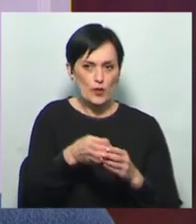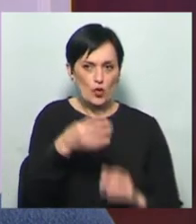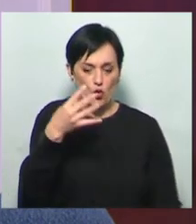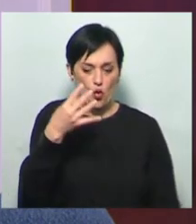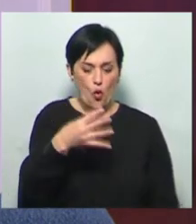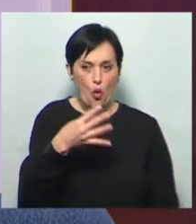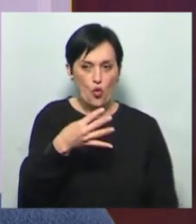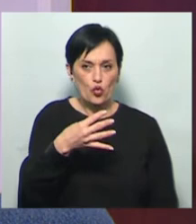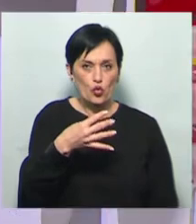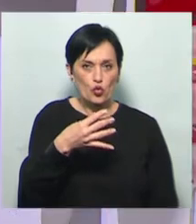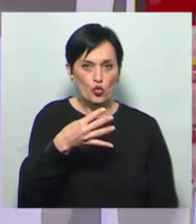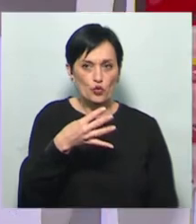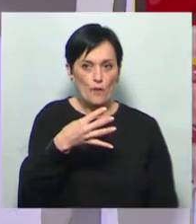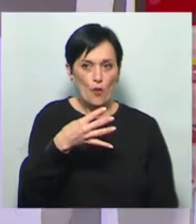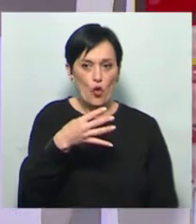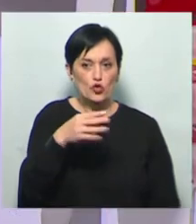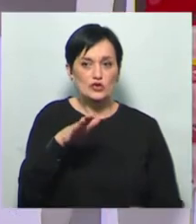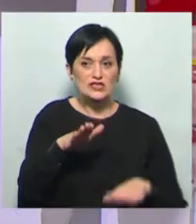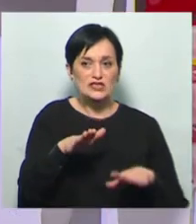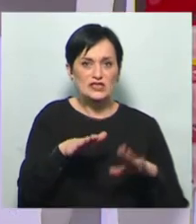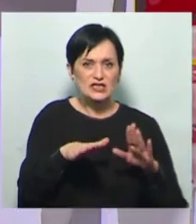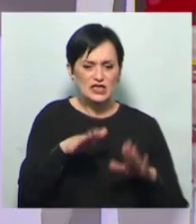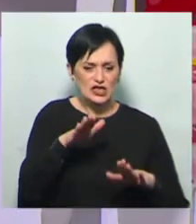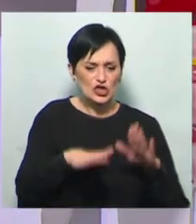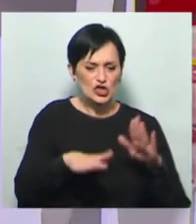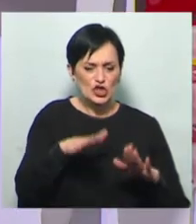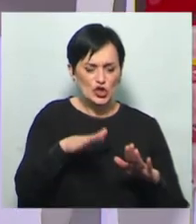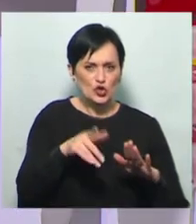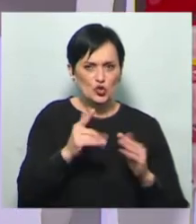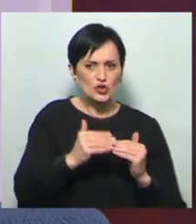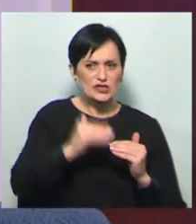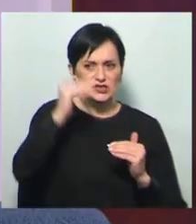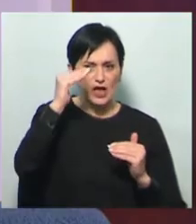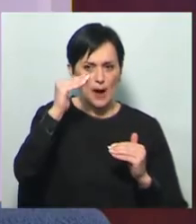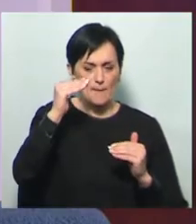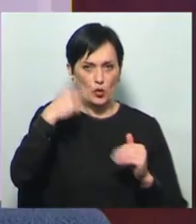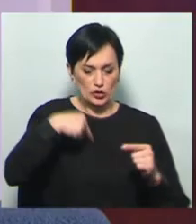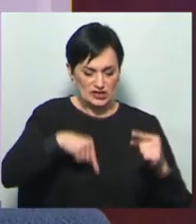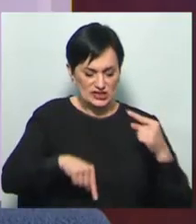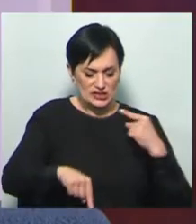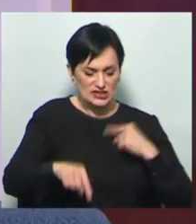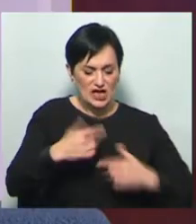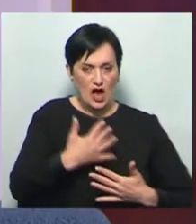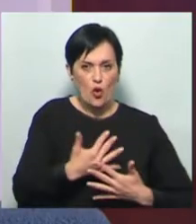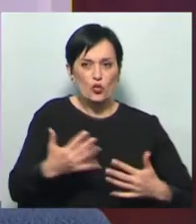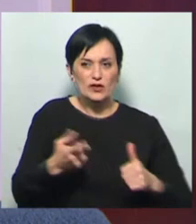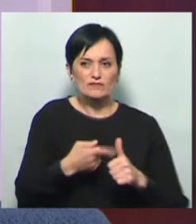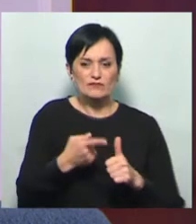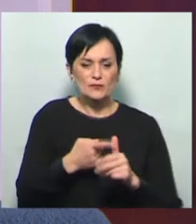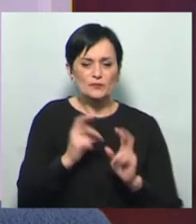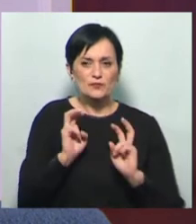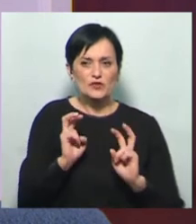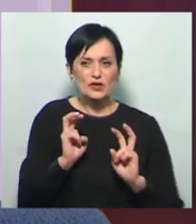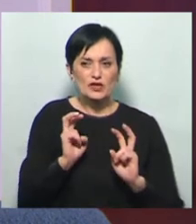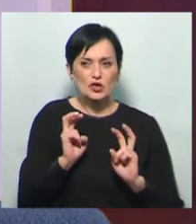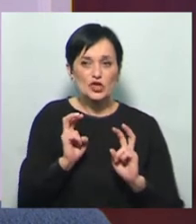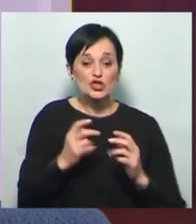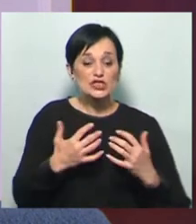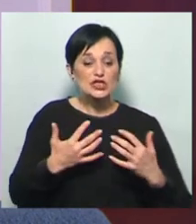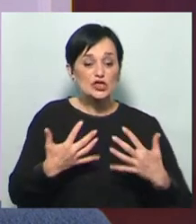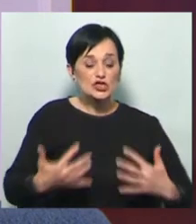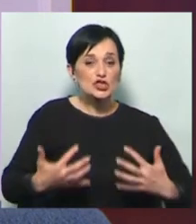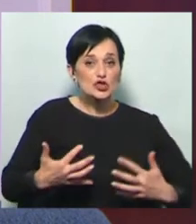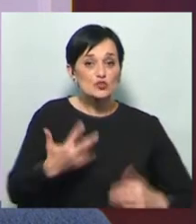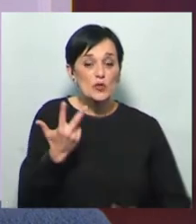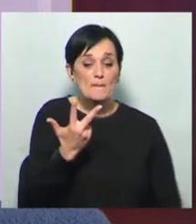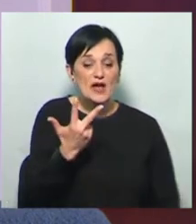40 კილოგრამ მეტრ კვადრატი და ზემოთ სხეულის მასის ინდექსი, როდესაც იწყება ეგრეთ წოდებული არაუბრალოდ სიმსუქნის